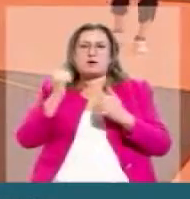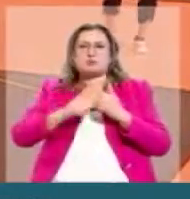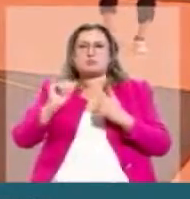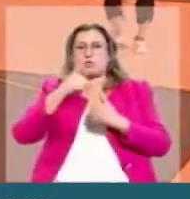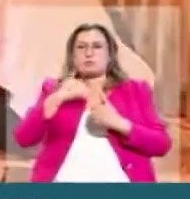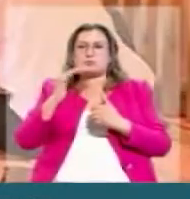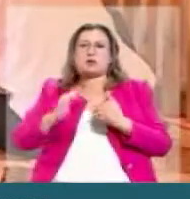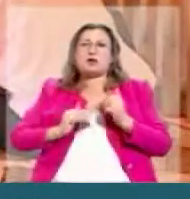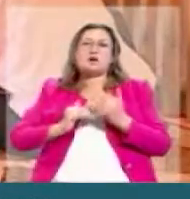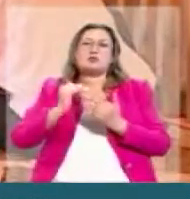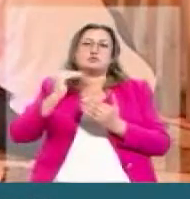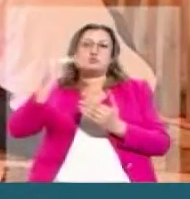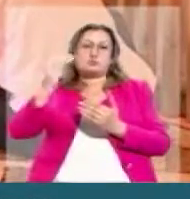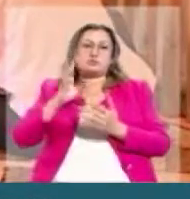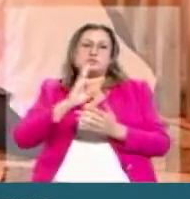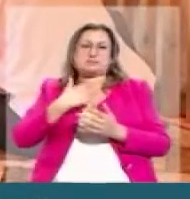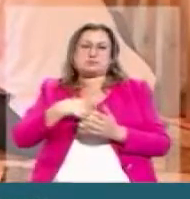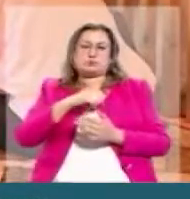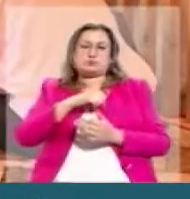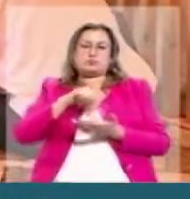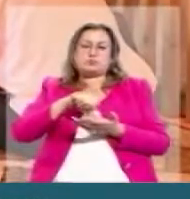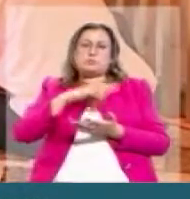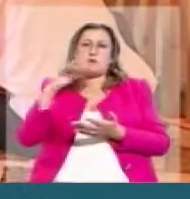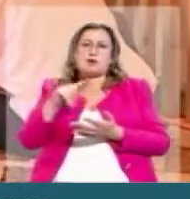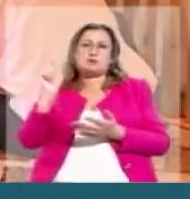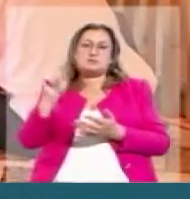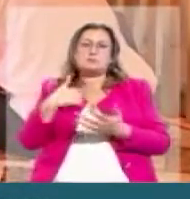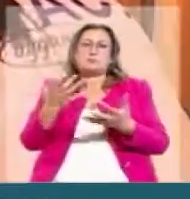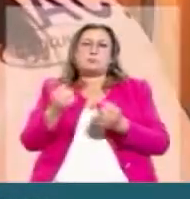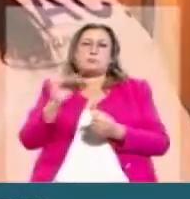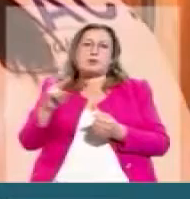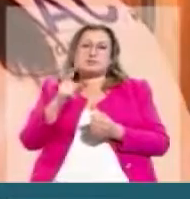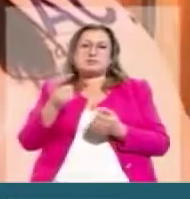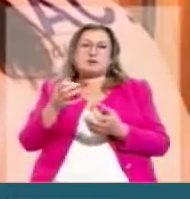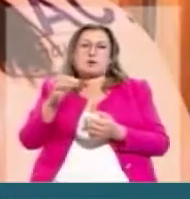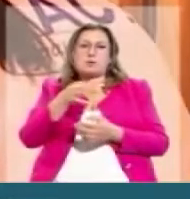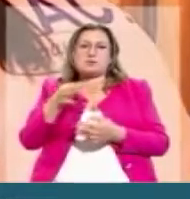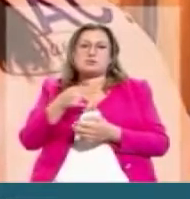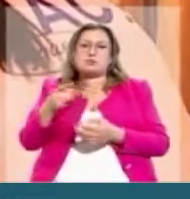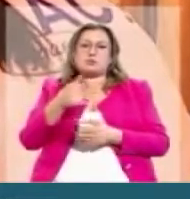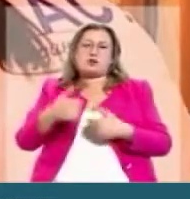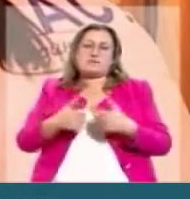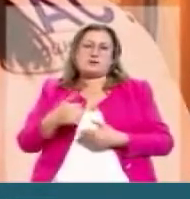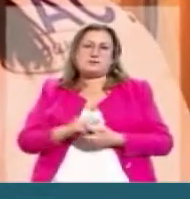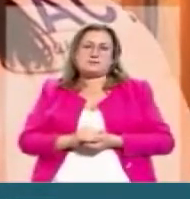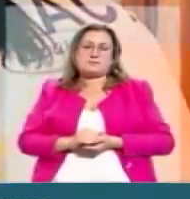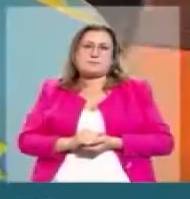каждым годом только растет. Сама участница уже много раз становилась призером как областных, так и республиканских